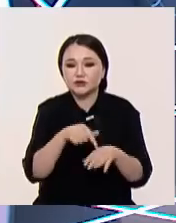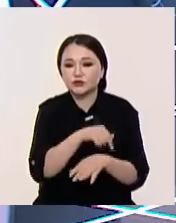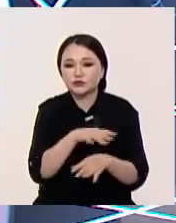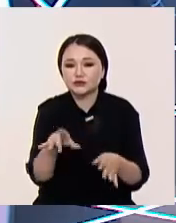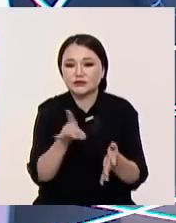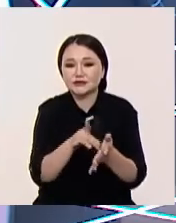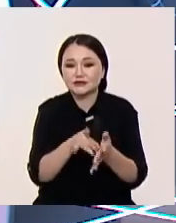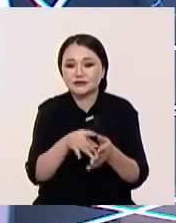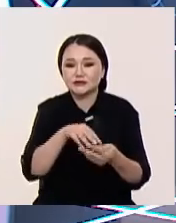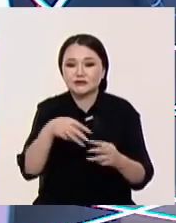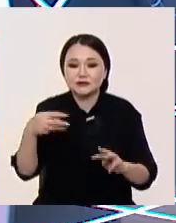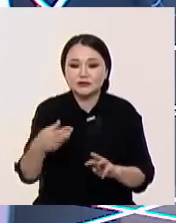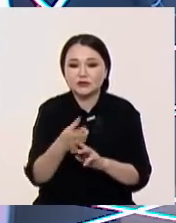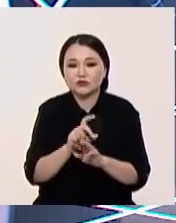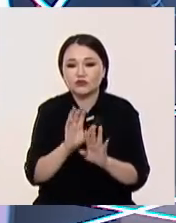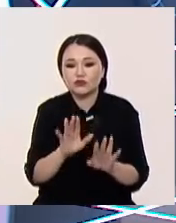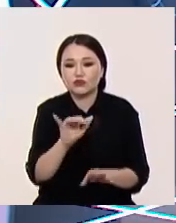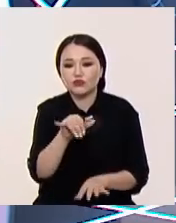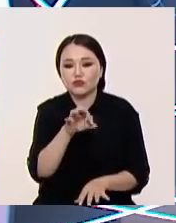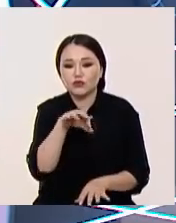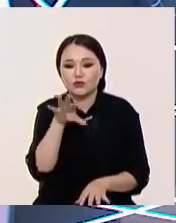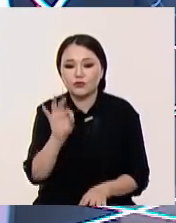шыны талшық бұл тек Oppo-да бар.